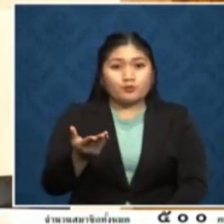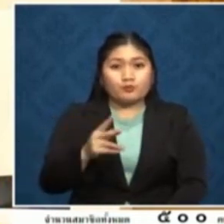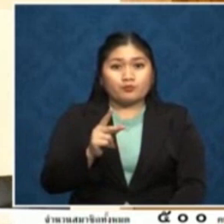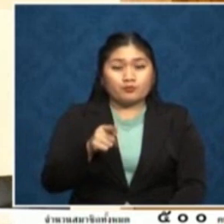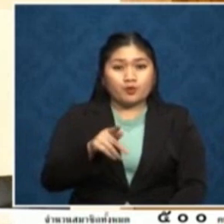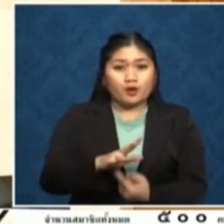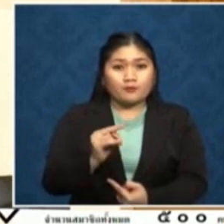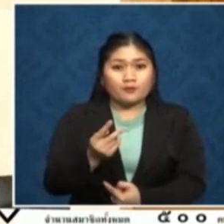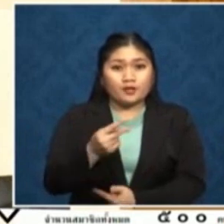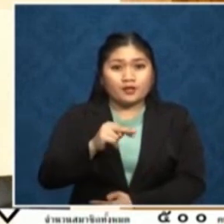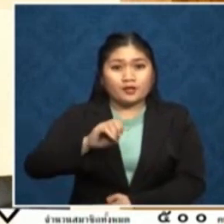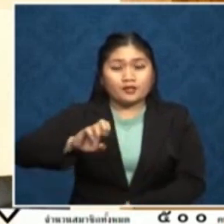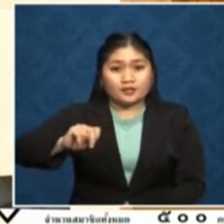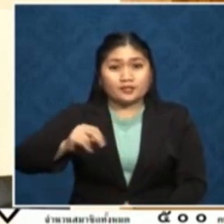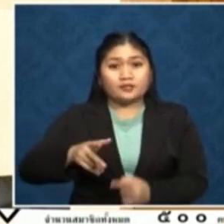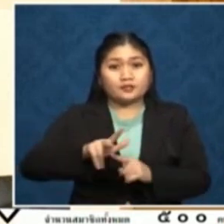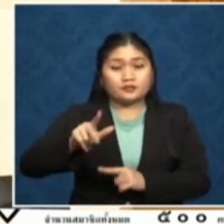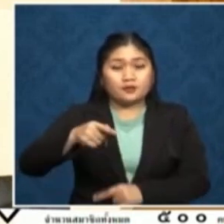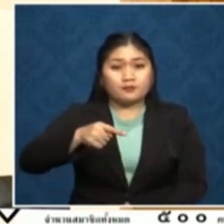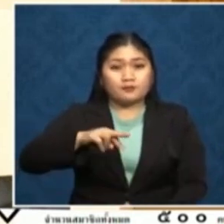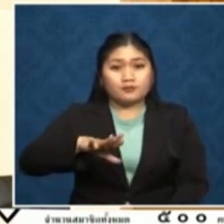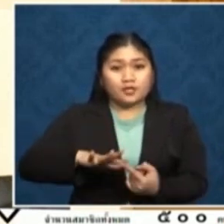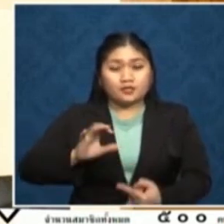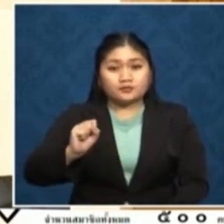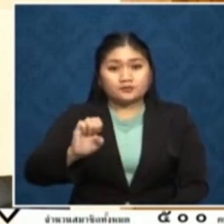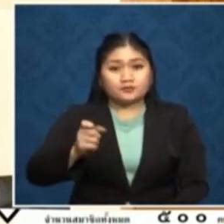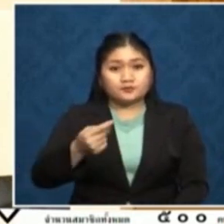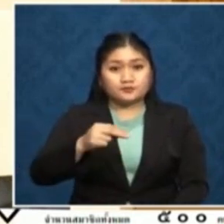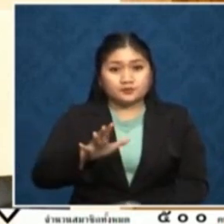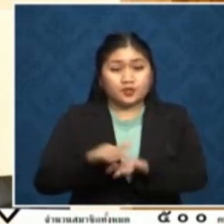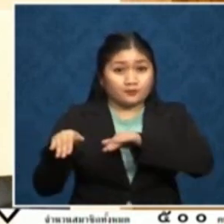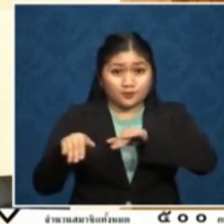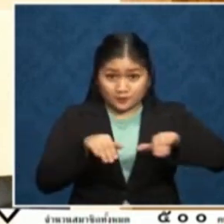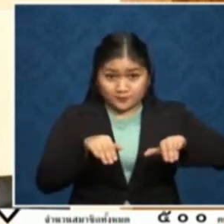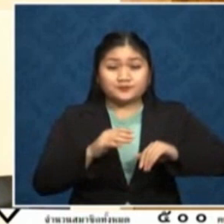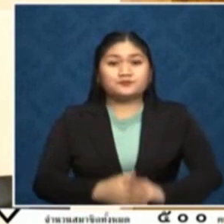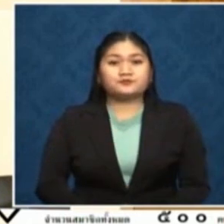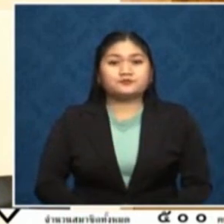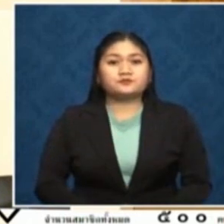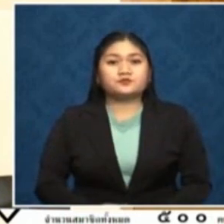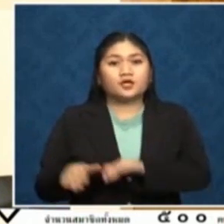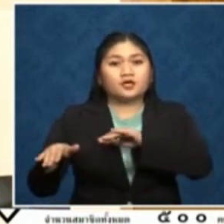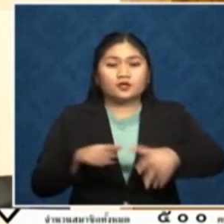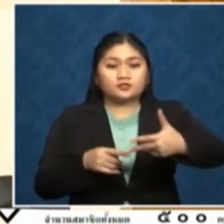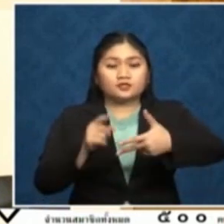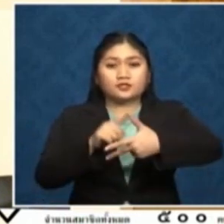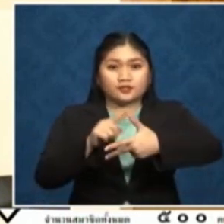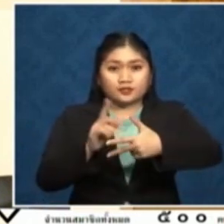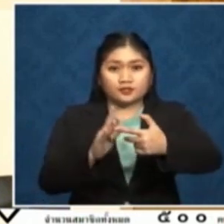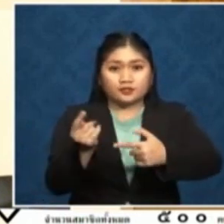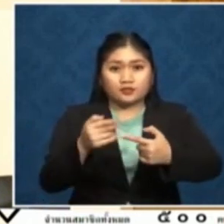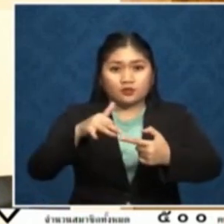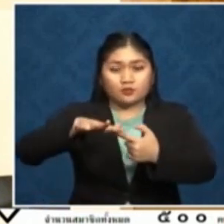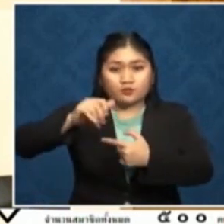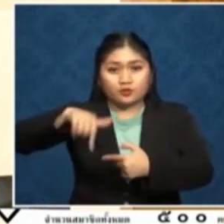ะครับท่านแรกท่านเท่าพิภพลิ้มจิตรกรท่านที่สองท่านพันทินน่วมเจิมท่านที่สามท่านประสิทธิ์ปฐม